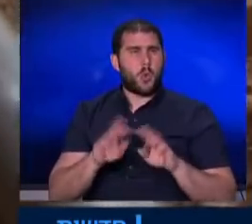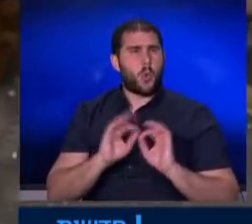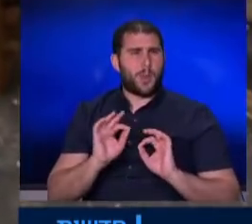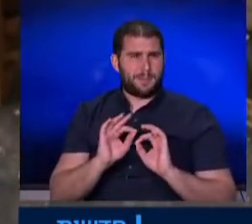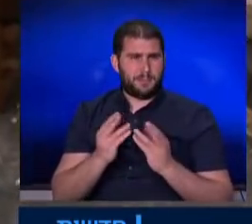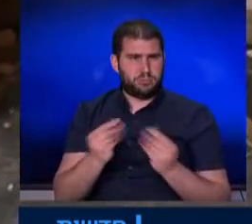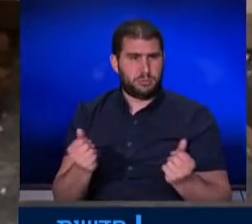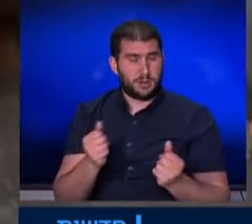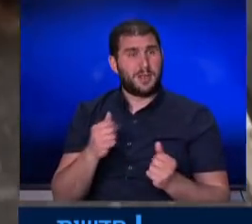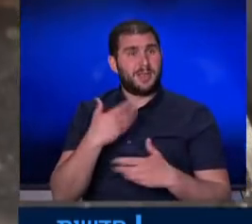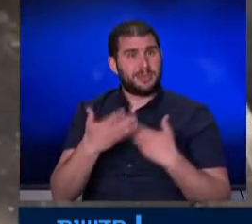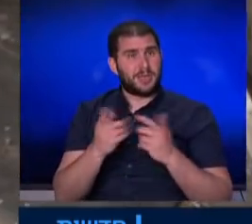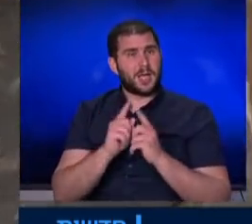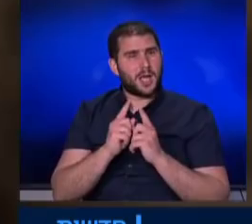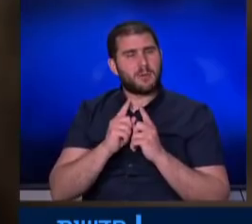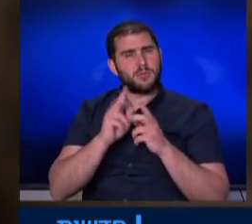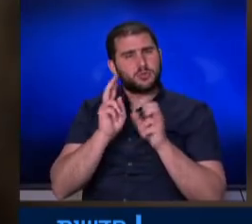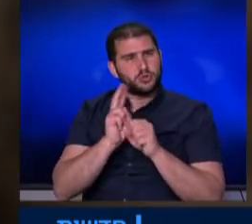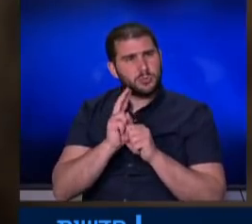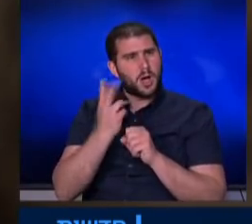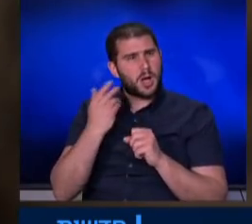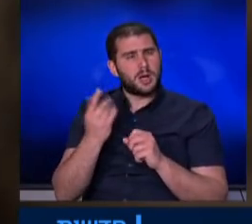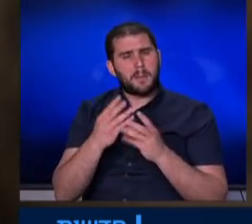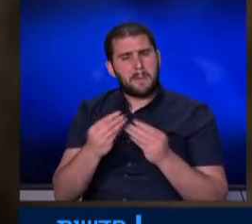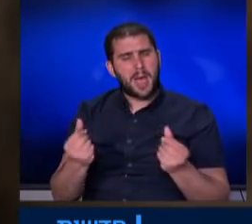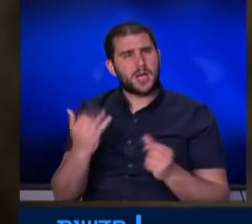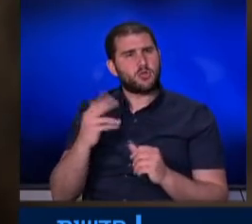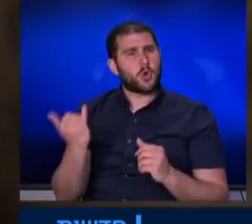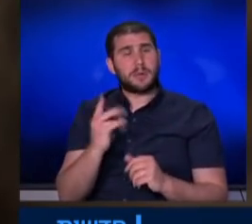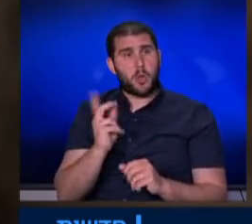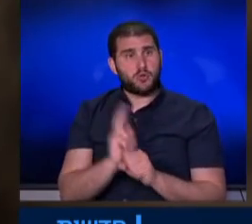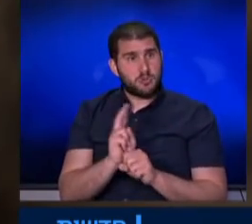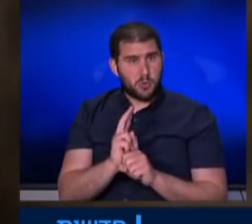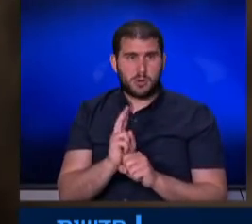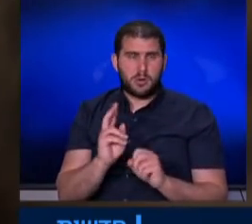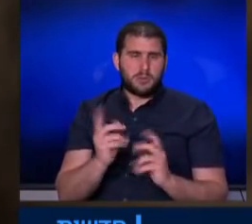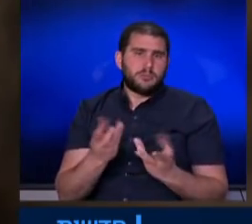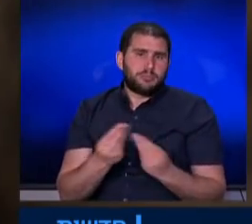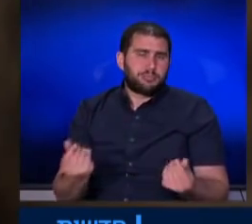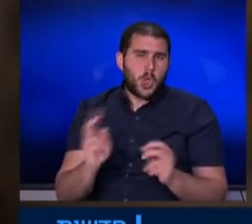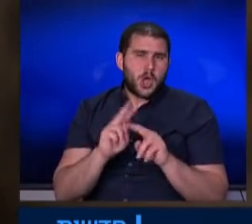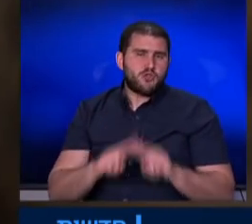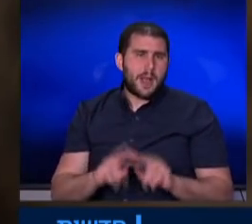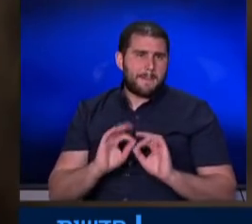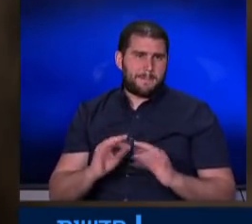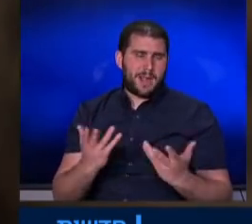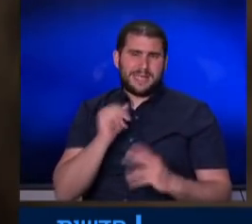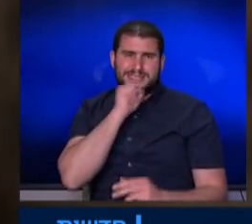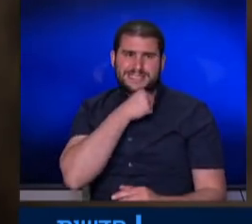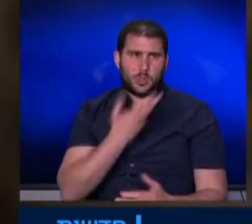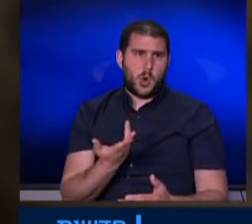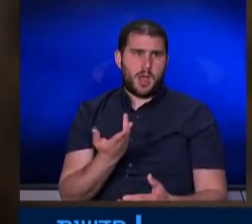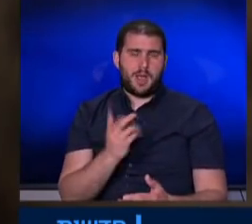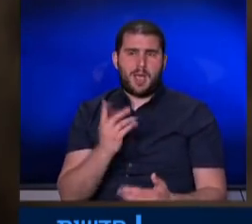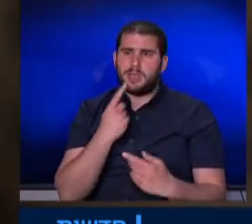כלום. תהליך הבליה הוא קיים כל הזמן, הוא כל הזמן מתקיים, ואם לא נעשה שימור פשוט לא תישאר ההיסטוריה הזאת בעצם